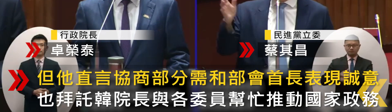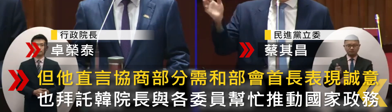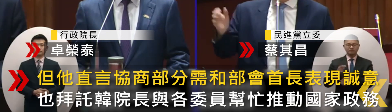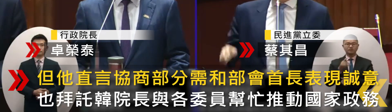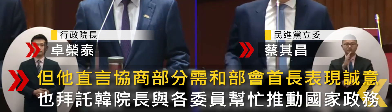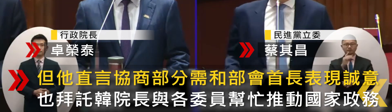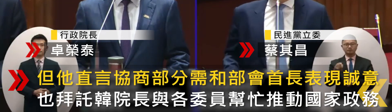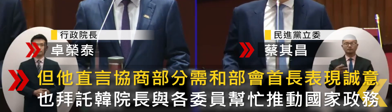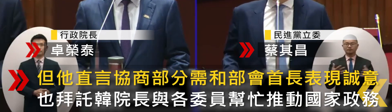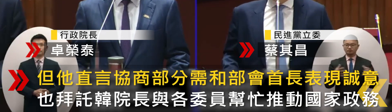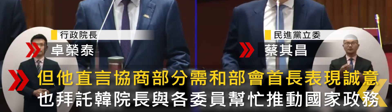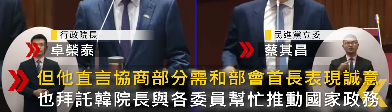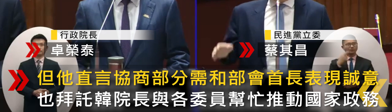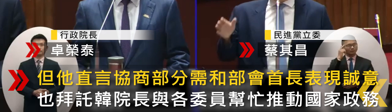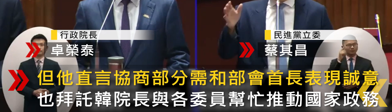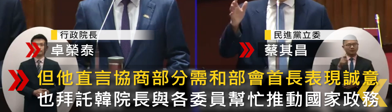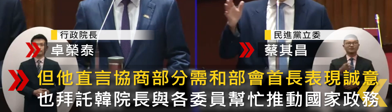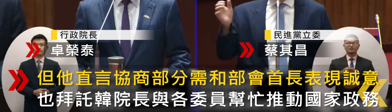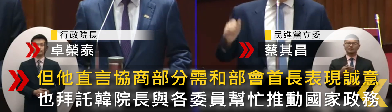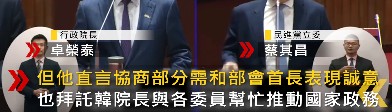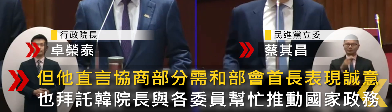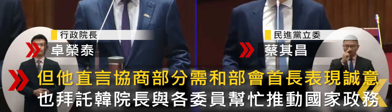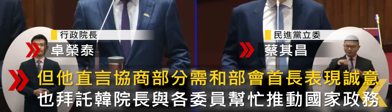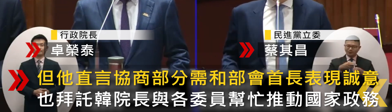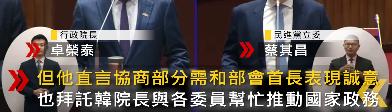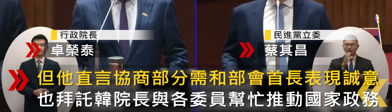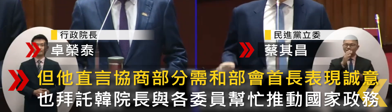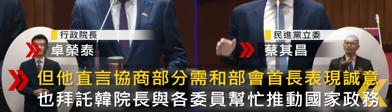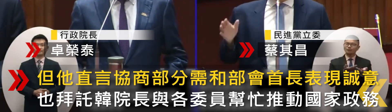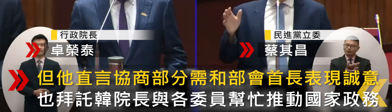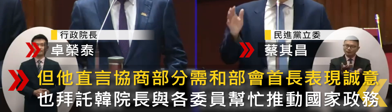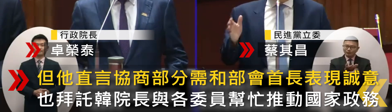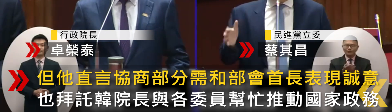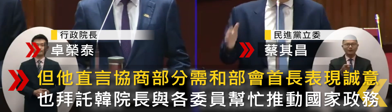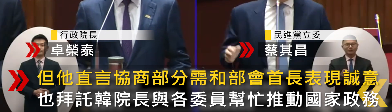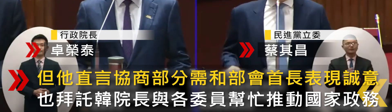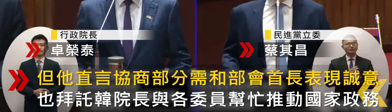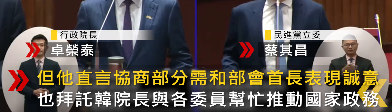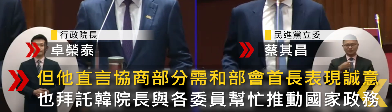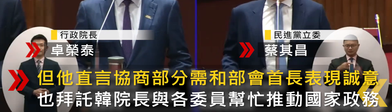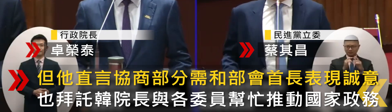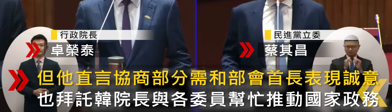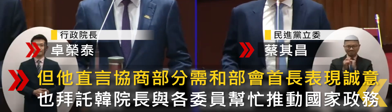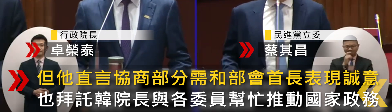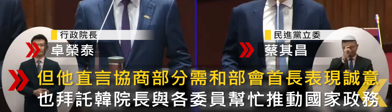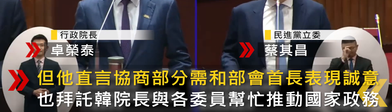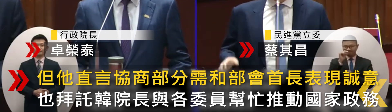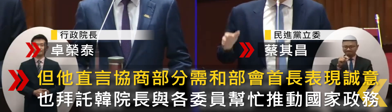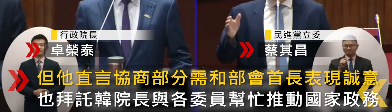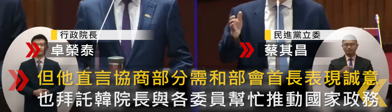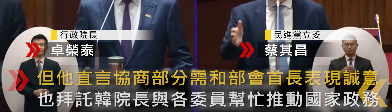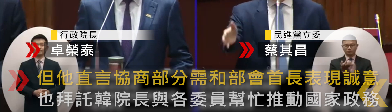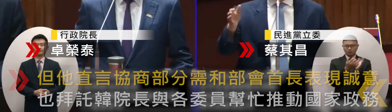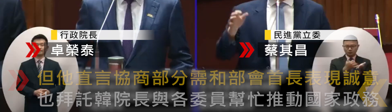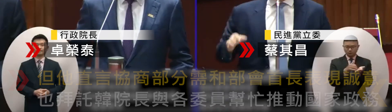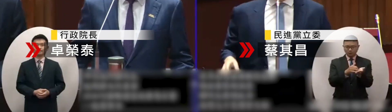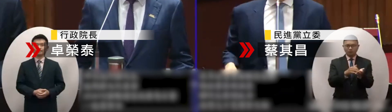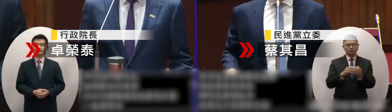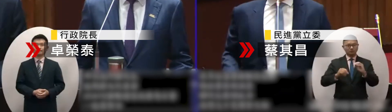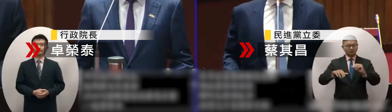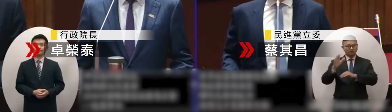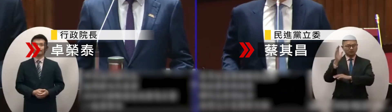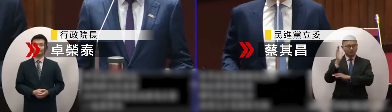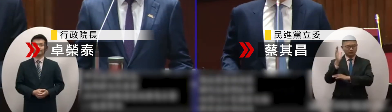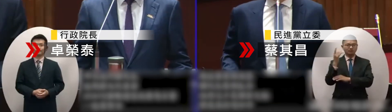以乐见两位喝咖啡，也希望多多沟通。能够让人民期待的这些总预算，地方